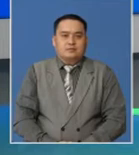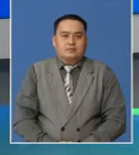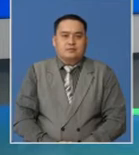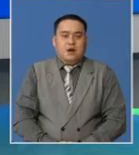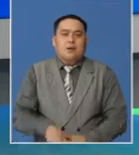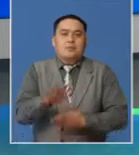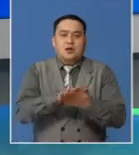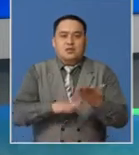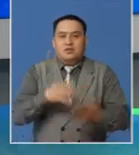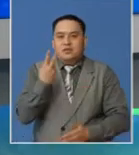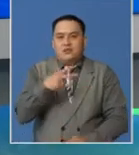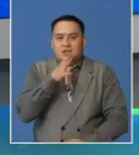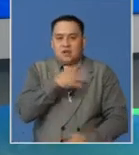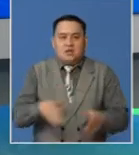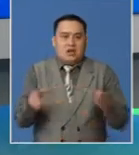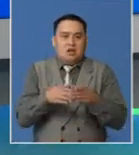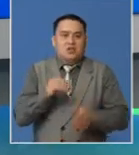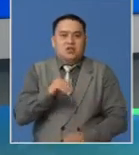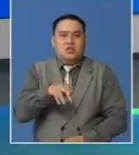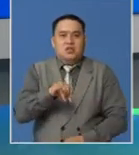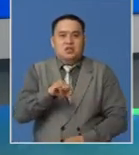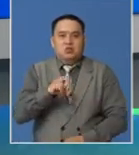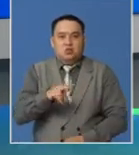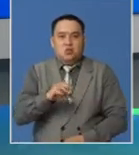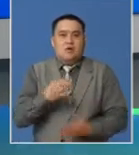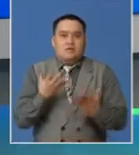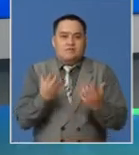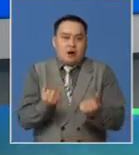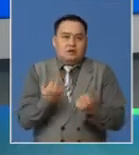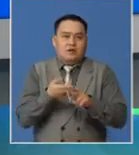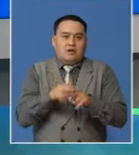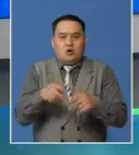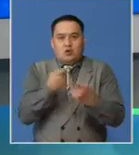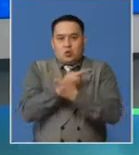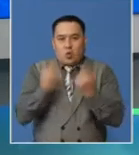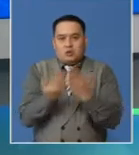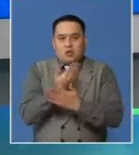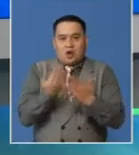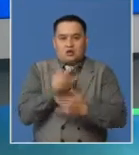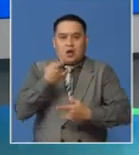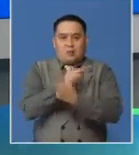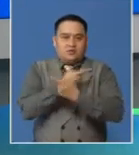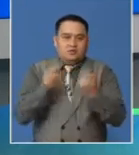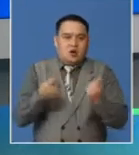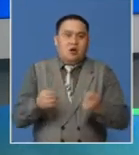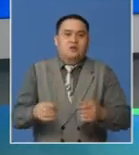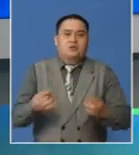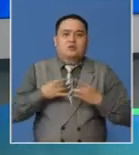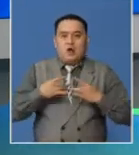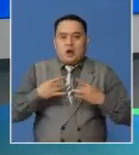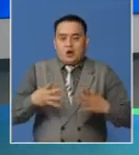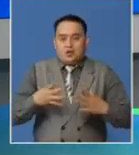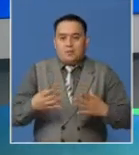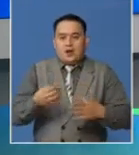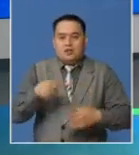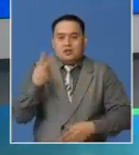На протяжении 20 лет телекомпания ЖТСУ держит вас, дорогие зрители, в курсе новостей региона. В честь знаменательной даты для нашего